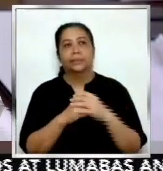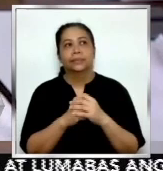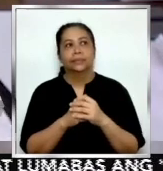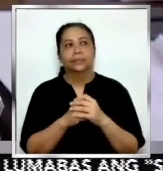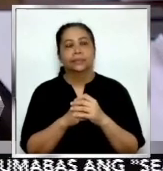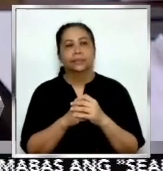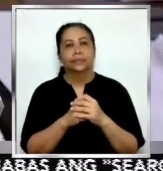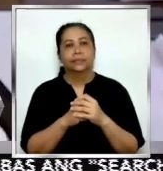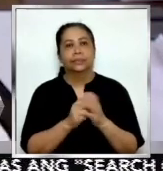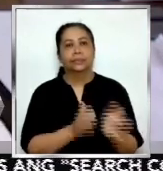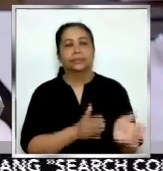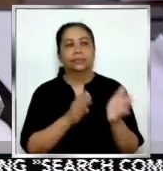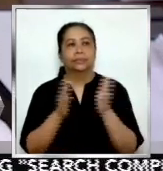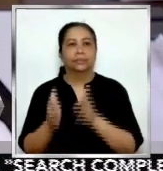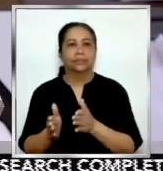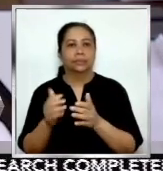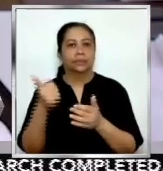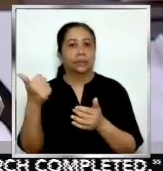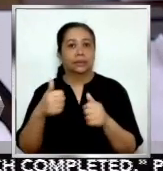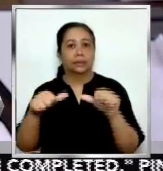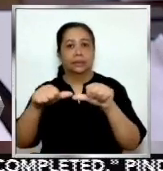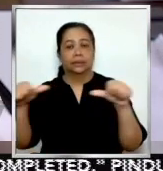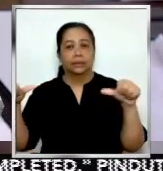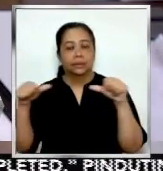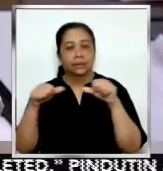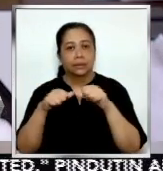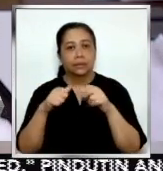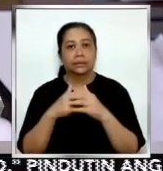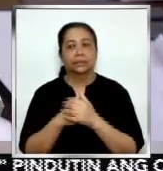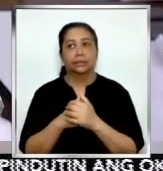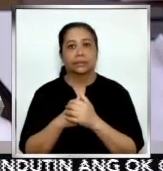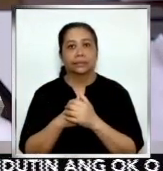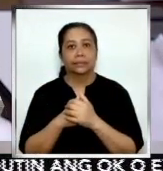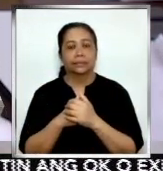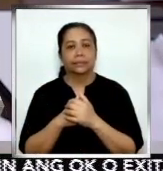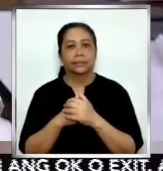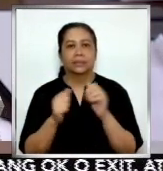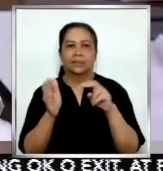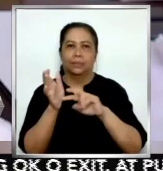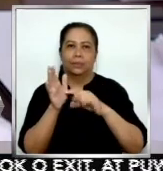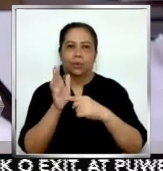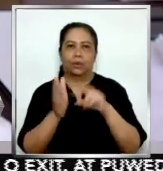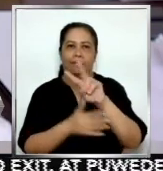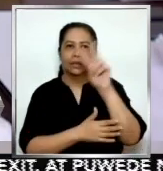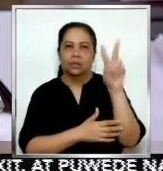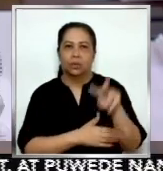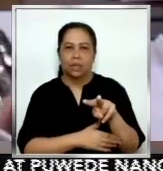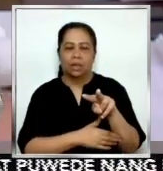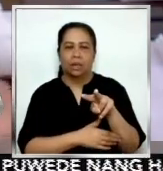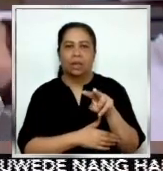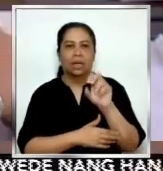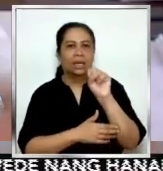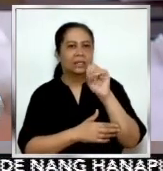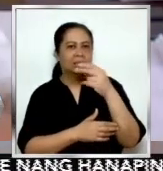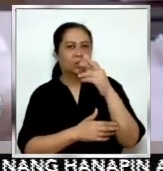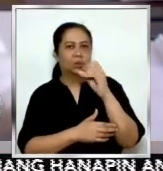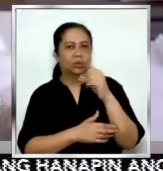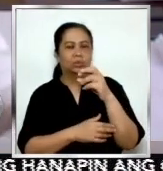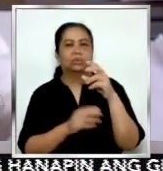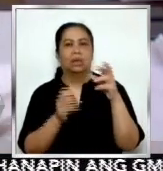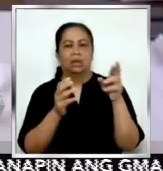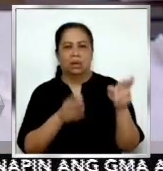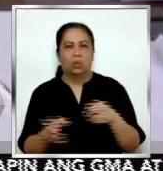In other areas, not in Valenzuela, asynchronous. So ibig sabihin, record lang sila ng